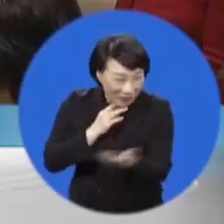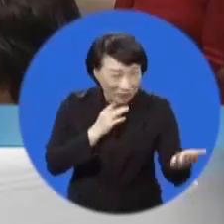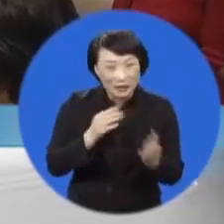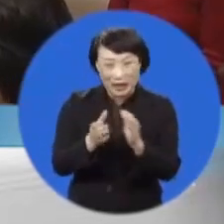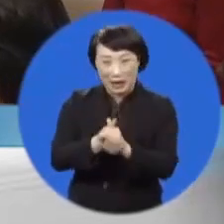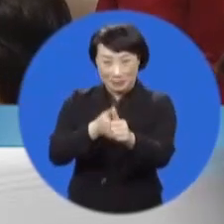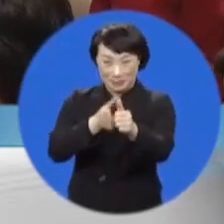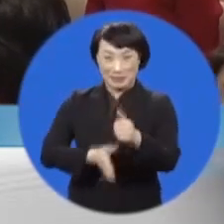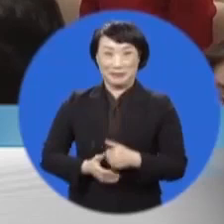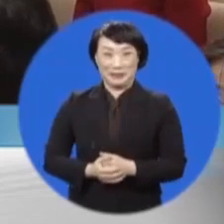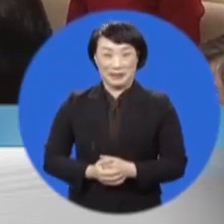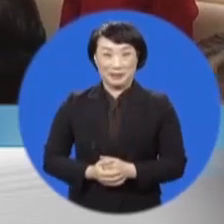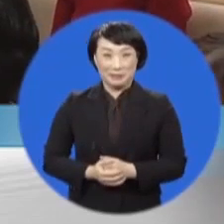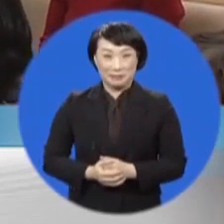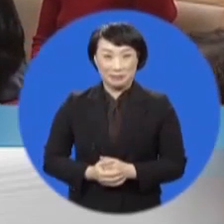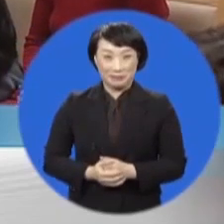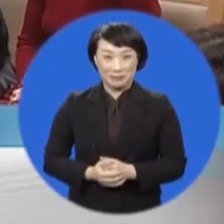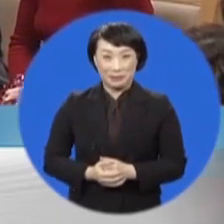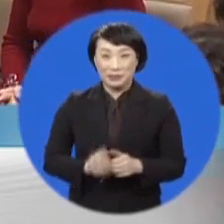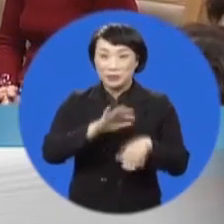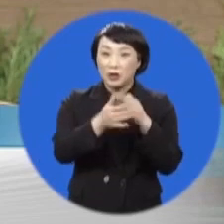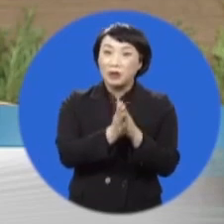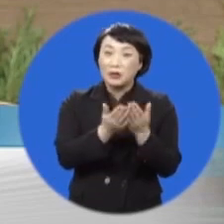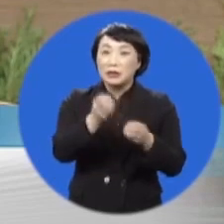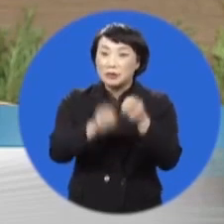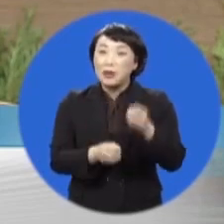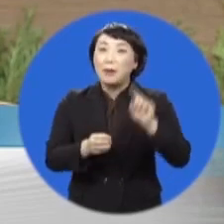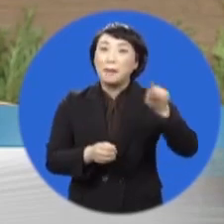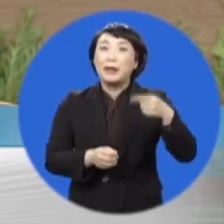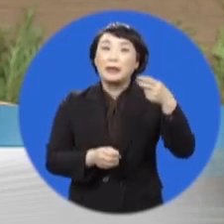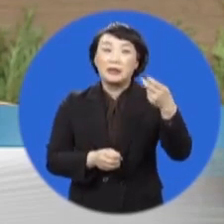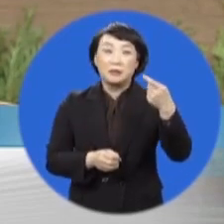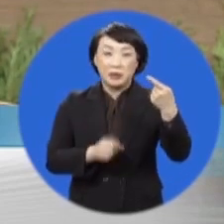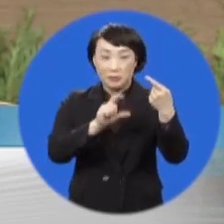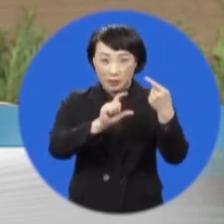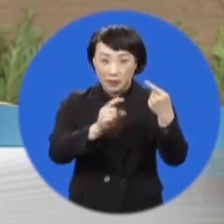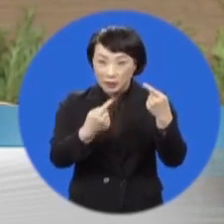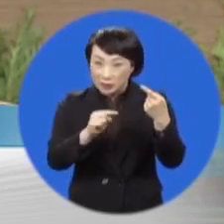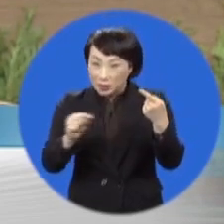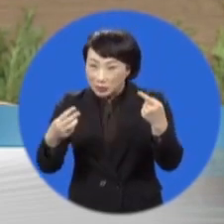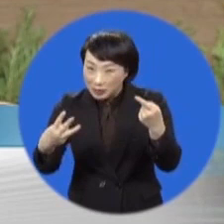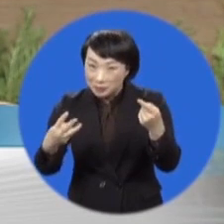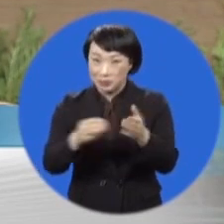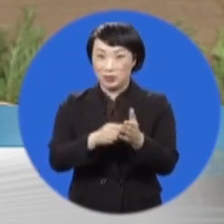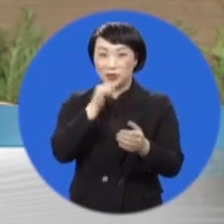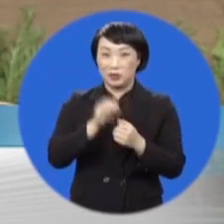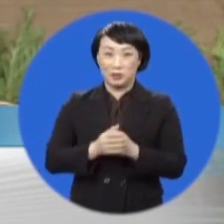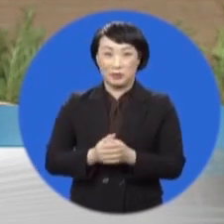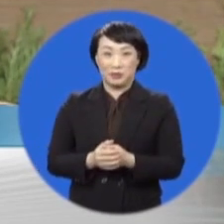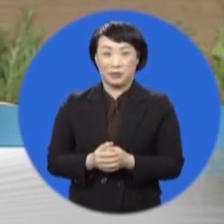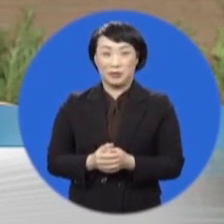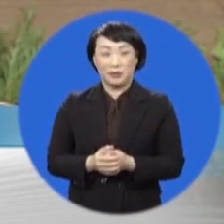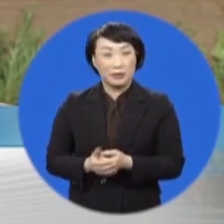합시다 에 싶은 122 편입 쪽으로 삶들의 야